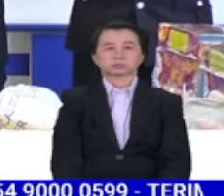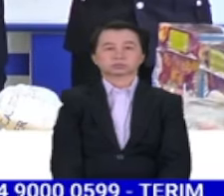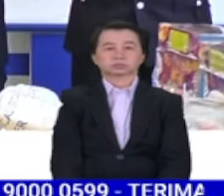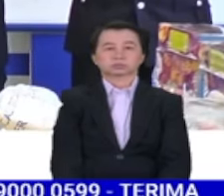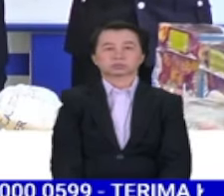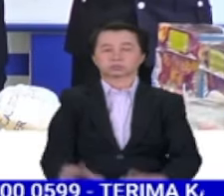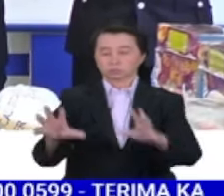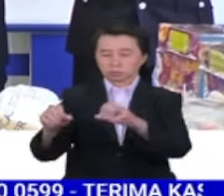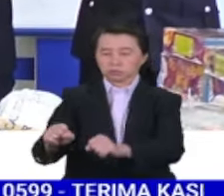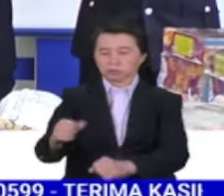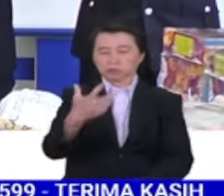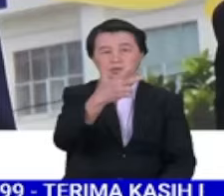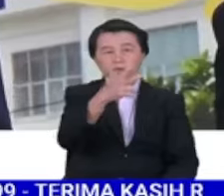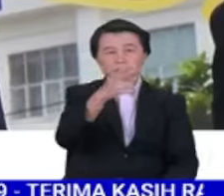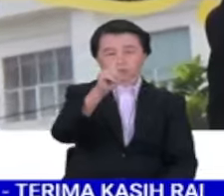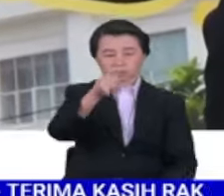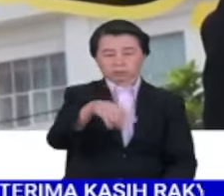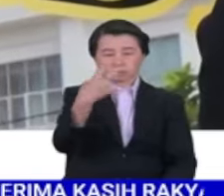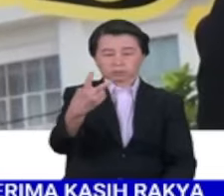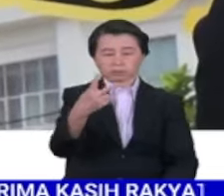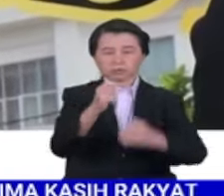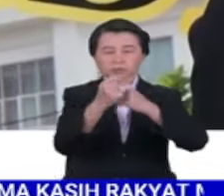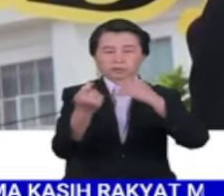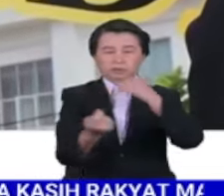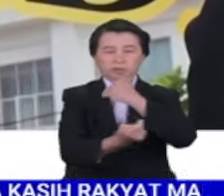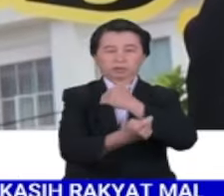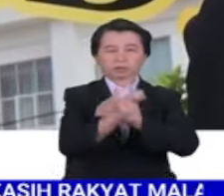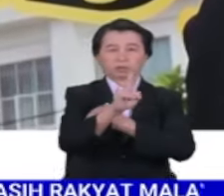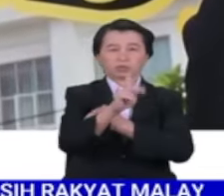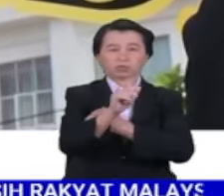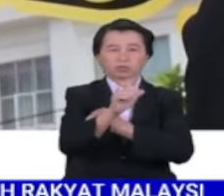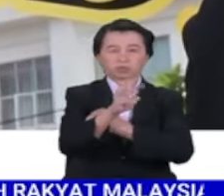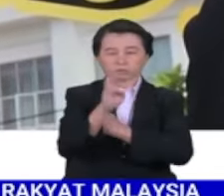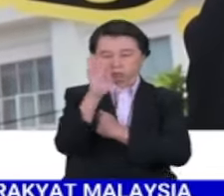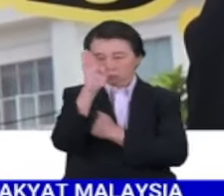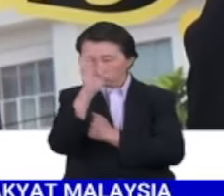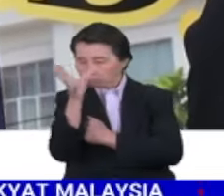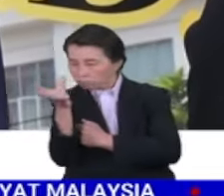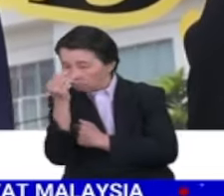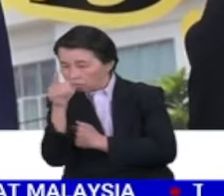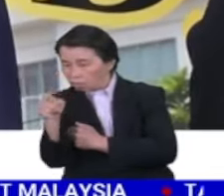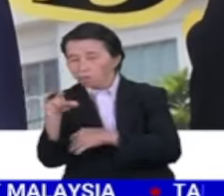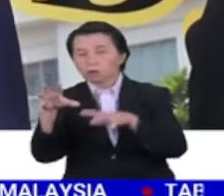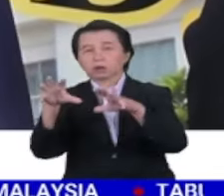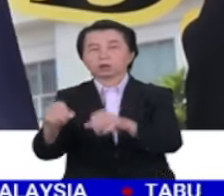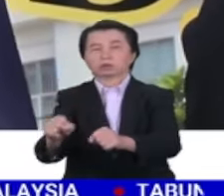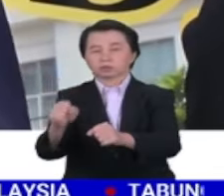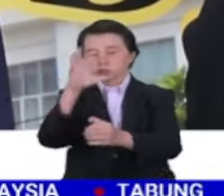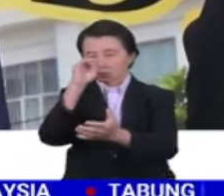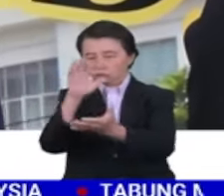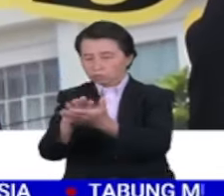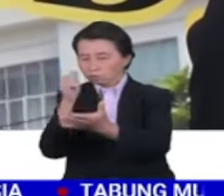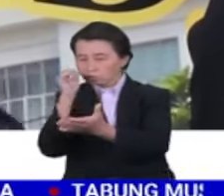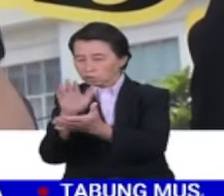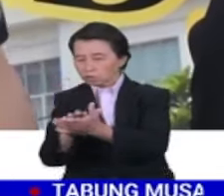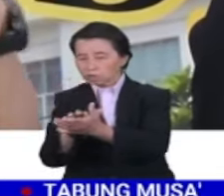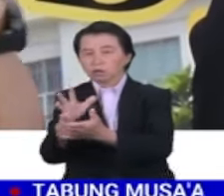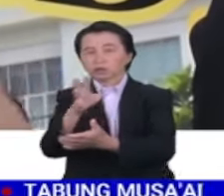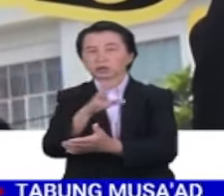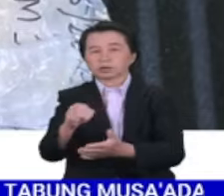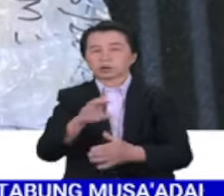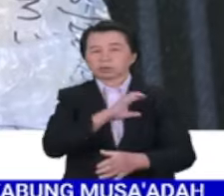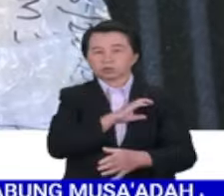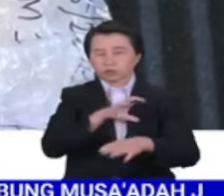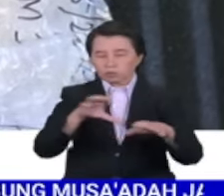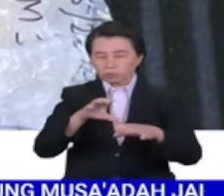serbuan pada 13 Februari dijalankan di taman utama hasil maklumat Awang menahan pasak pasangan suami istri sesudah